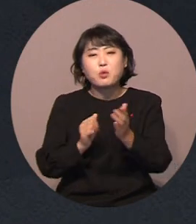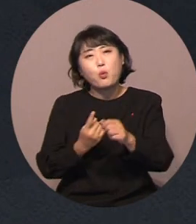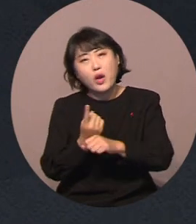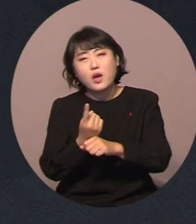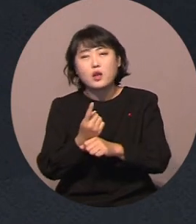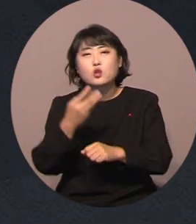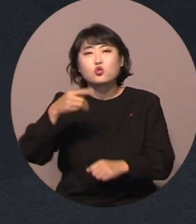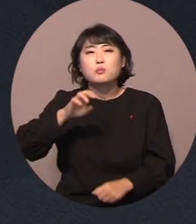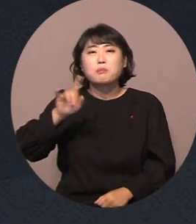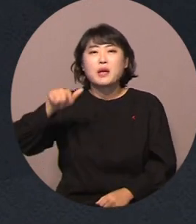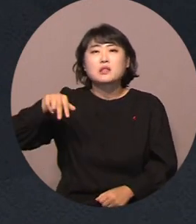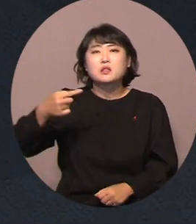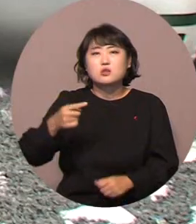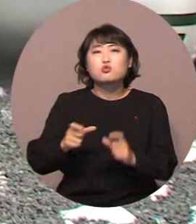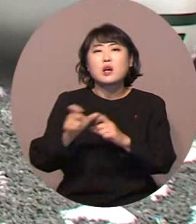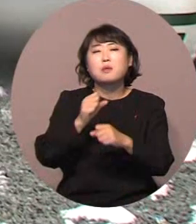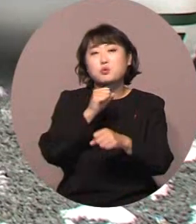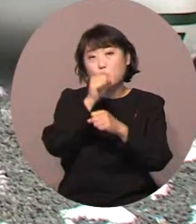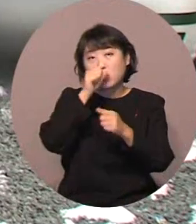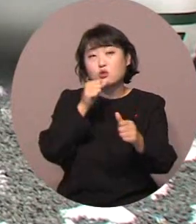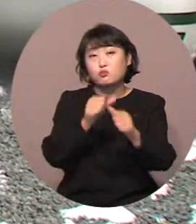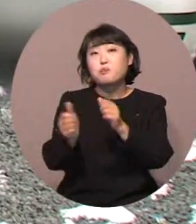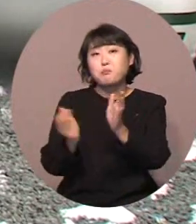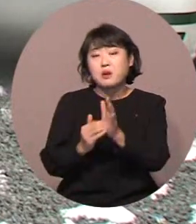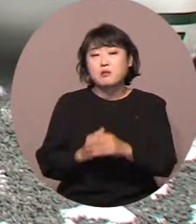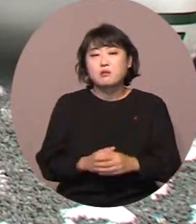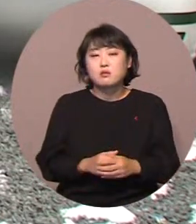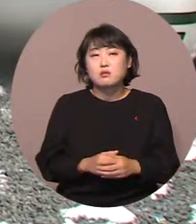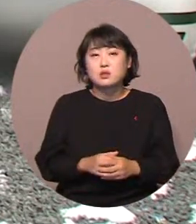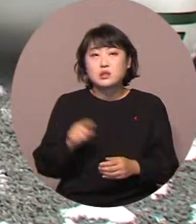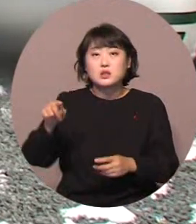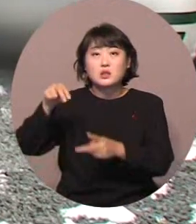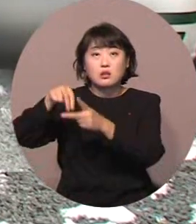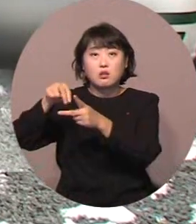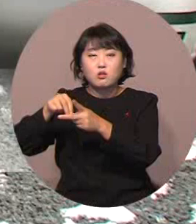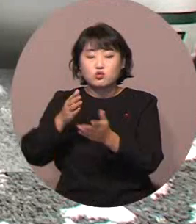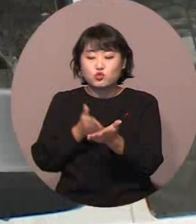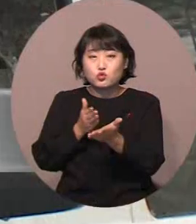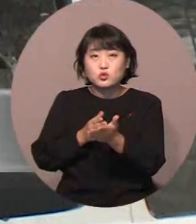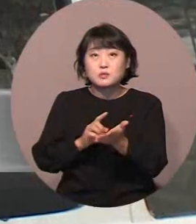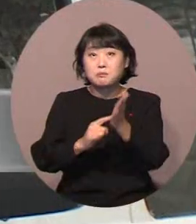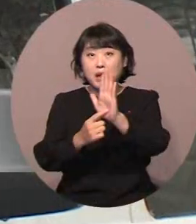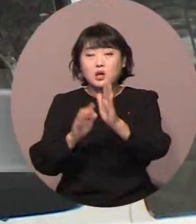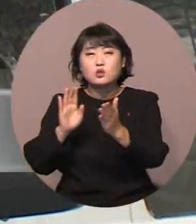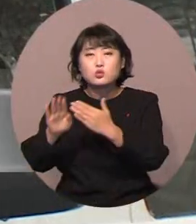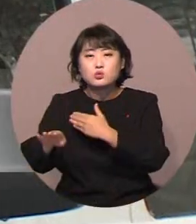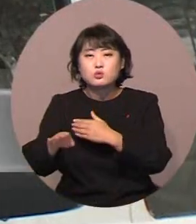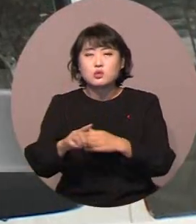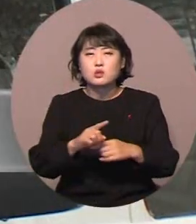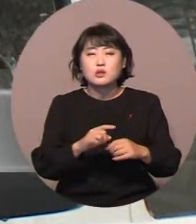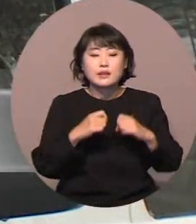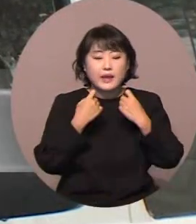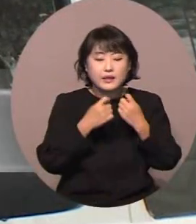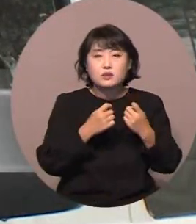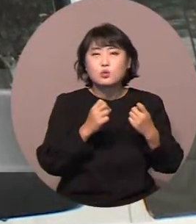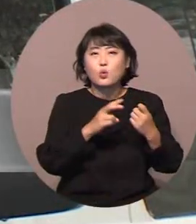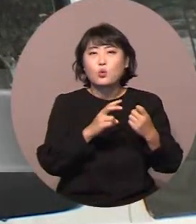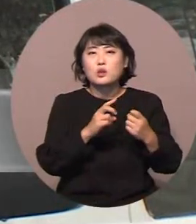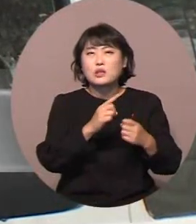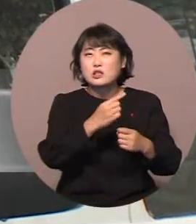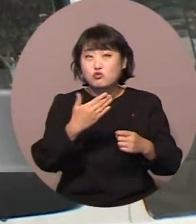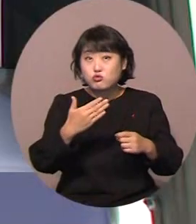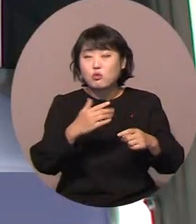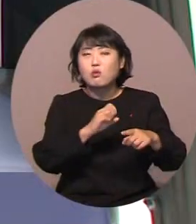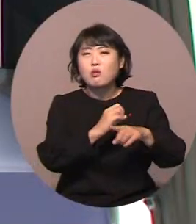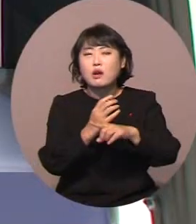추가를 했으면 좋겠다 중앙응급의료 센터는 보도 이후 사설 구급차 이송업체 등 시스템 사용 기관에